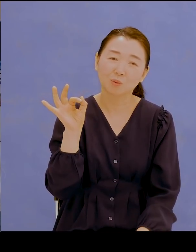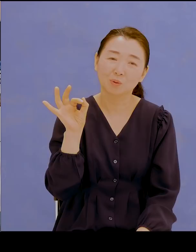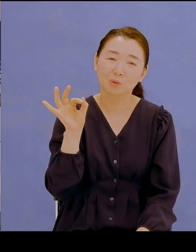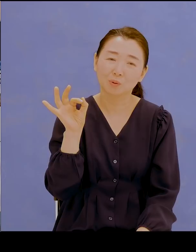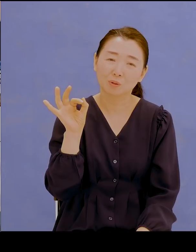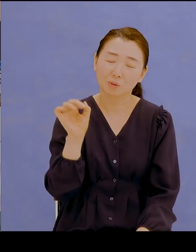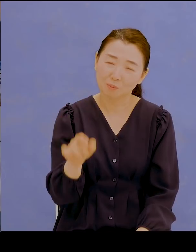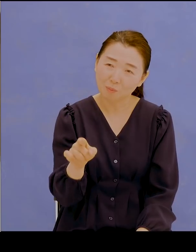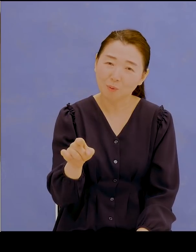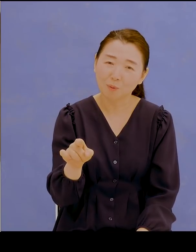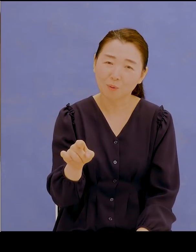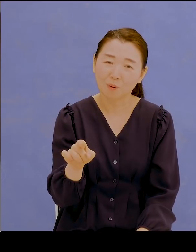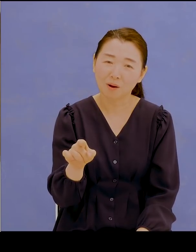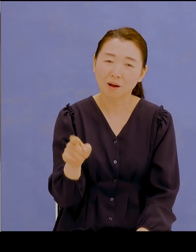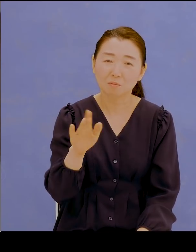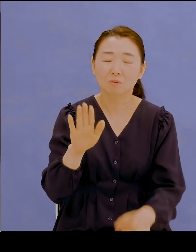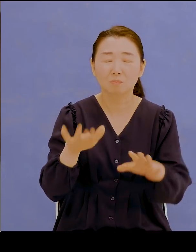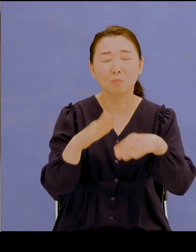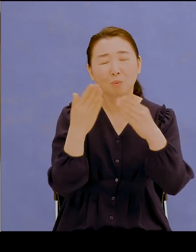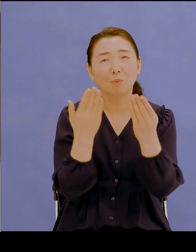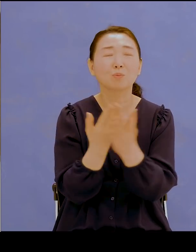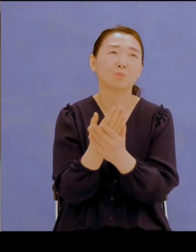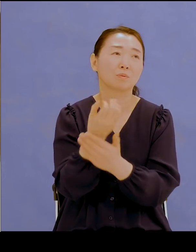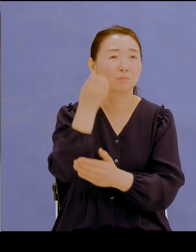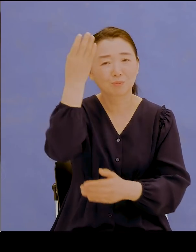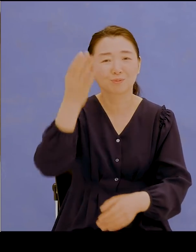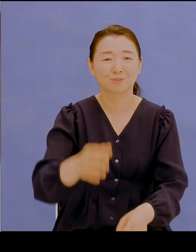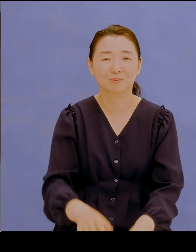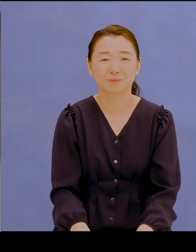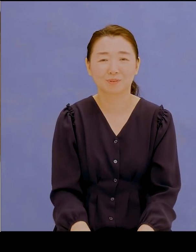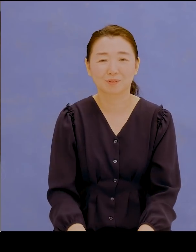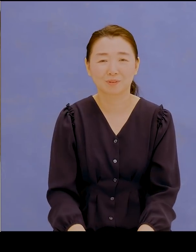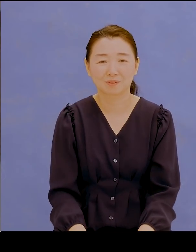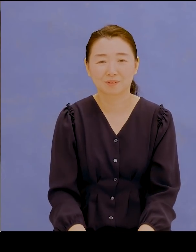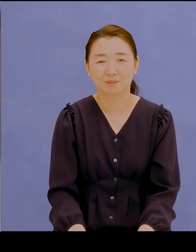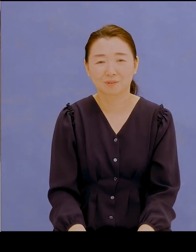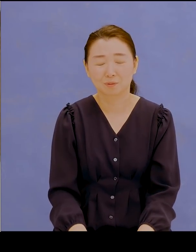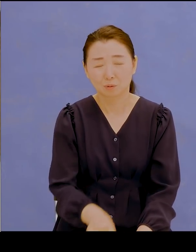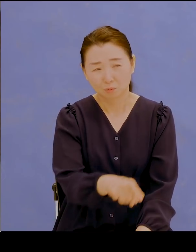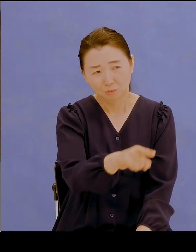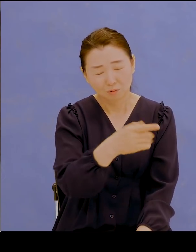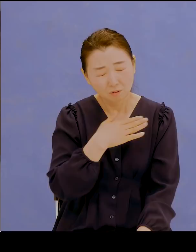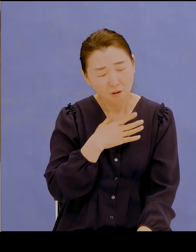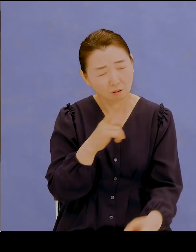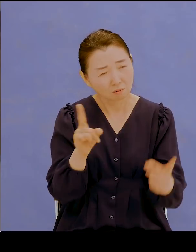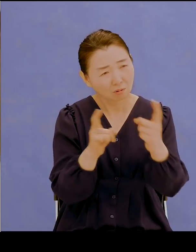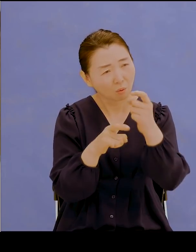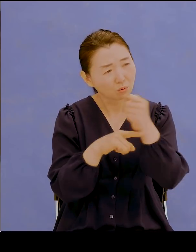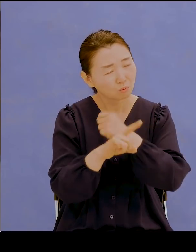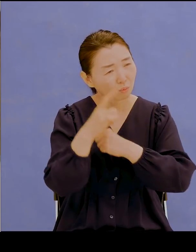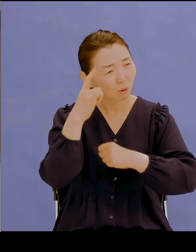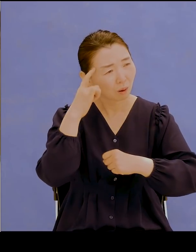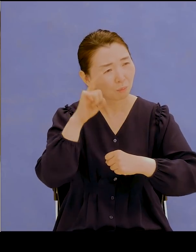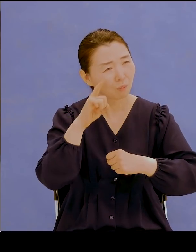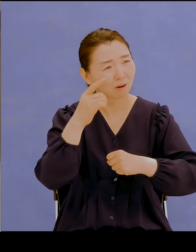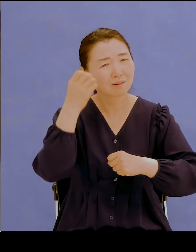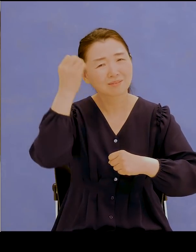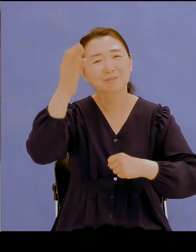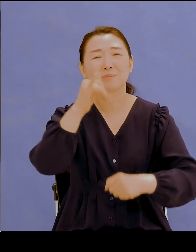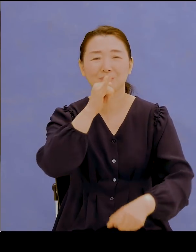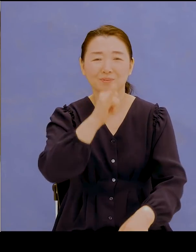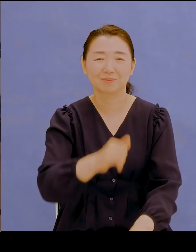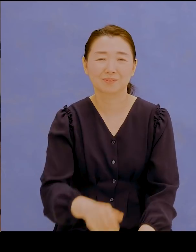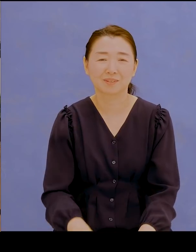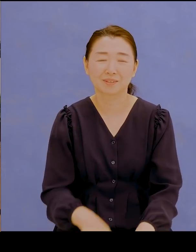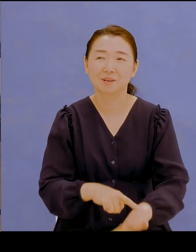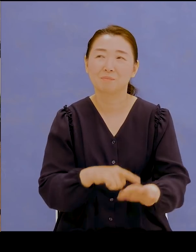막 그러는데 지금은 다 까먹었어요. 맞아. 그런 거. 약간 그리고 제가 뭐 때문에 싸웠지? 약간 이렇게